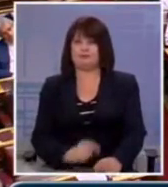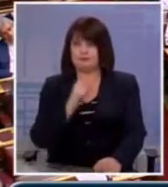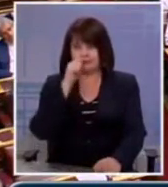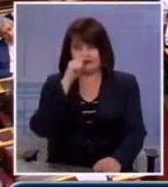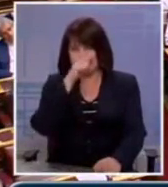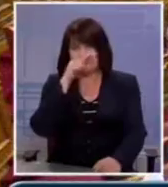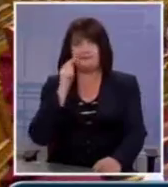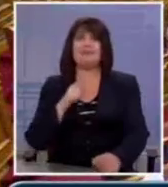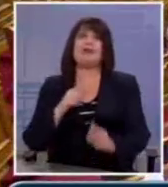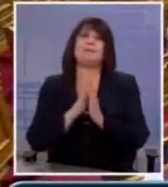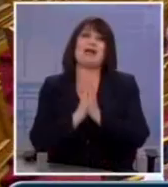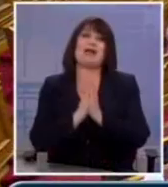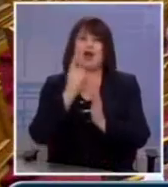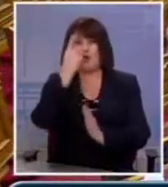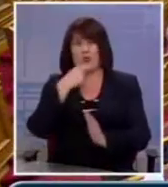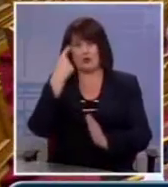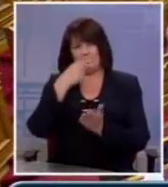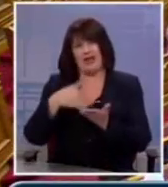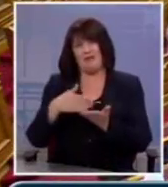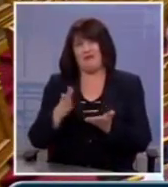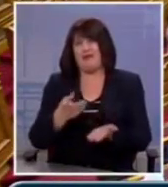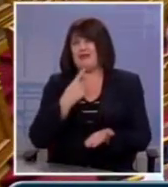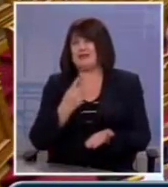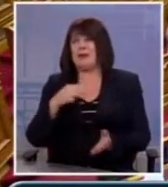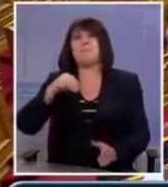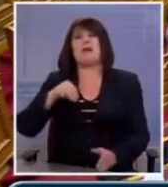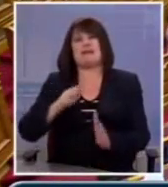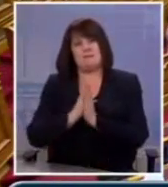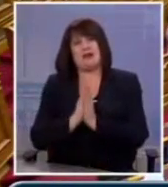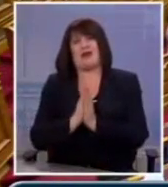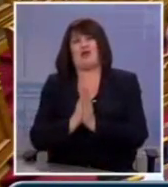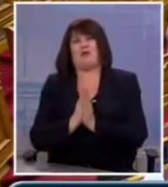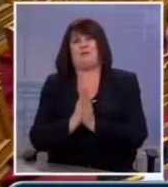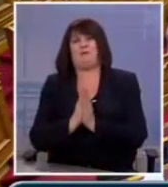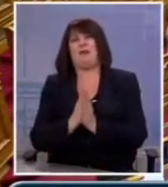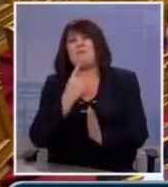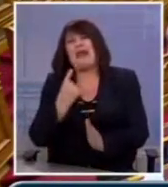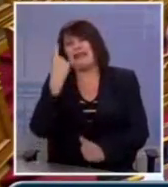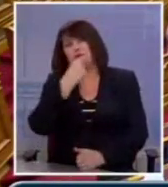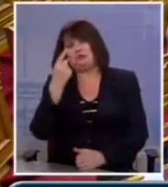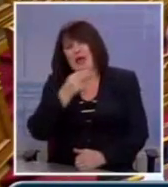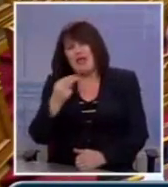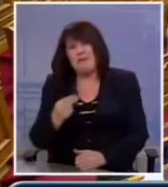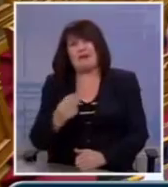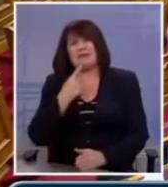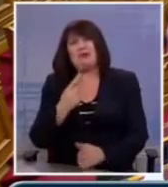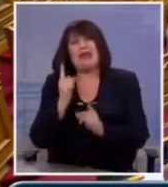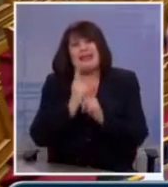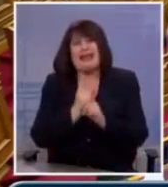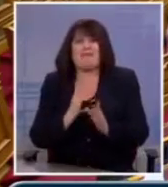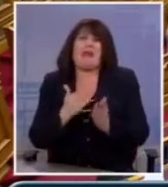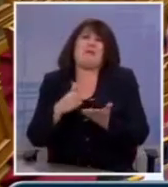Αποφύγετε προσωπικές αποφύγετε. Κύριε Μαντά. Θα σας πω. Κύριε Μαντά.